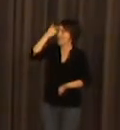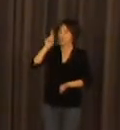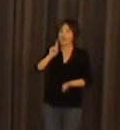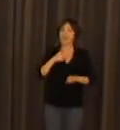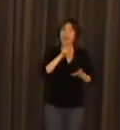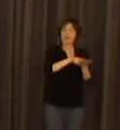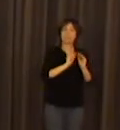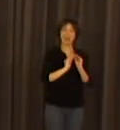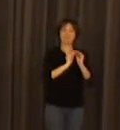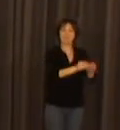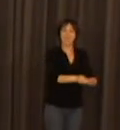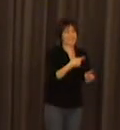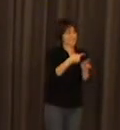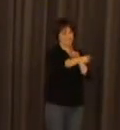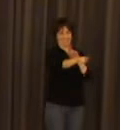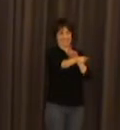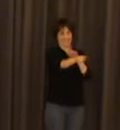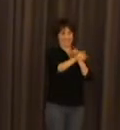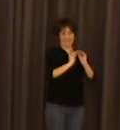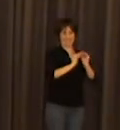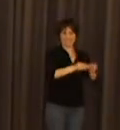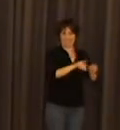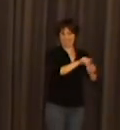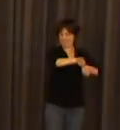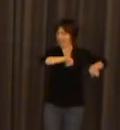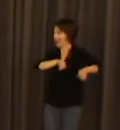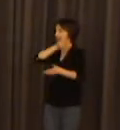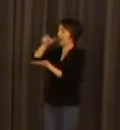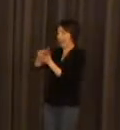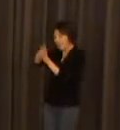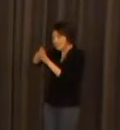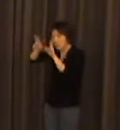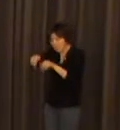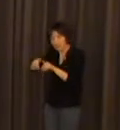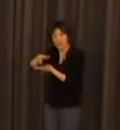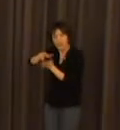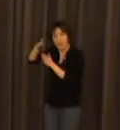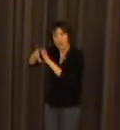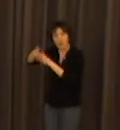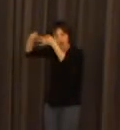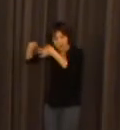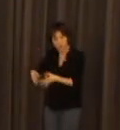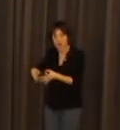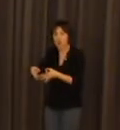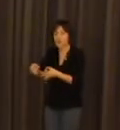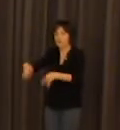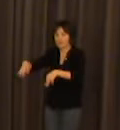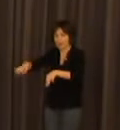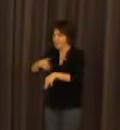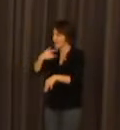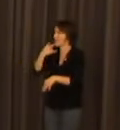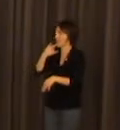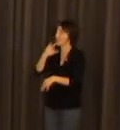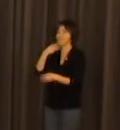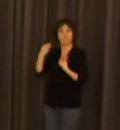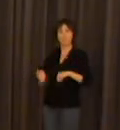artificials van per un altre camí. Aleshores, si la llengua de signes és una llengua natural, això vol dir que participa